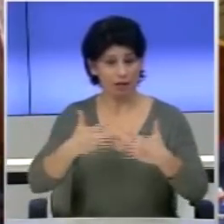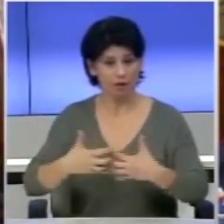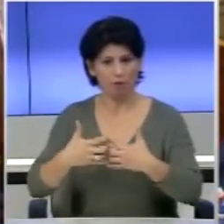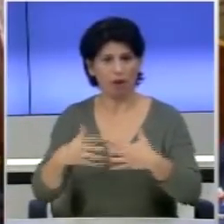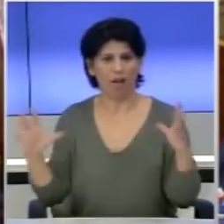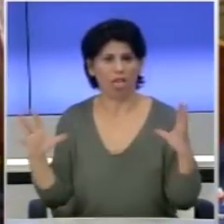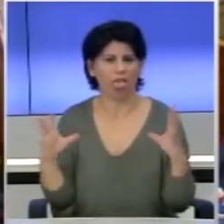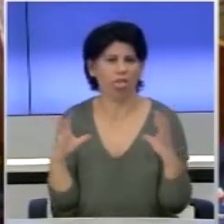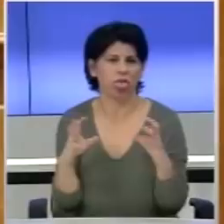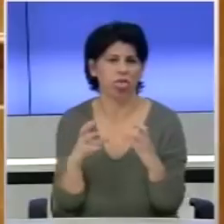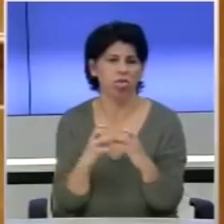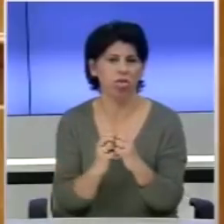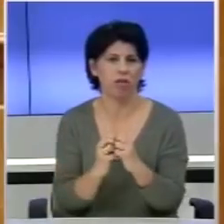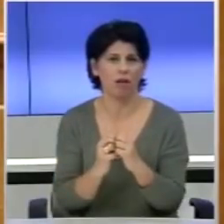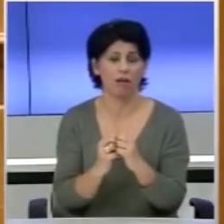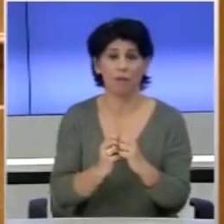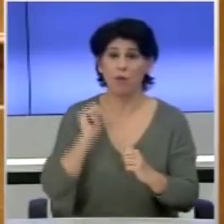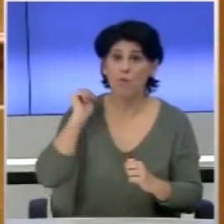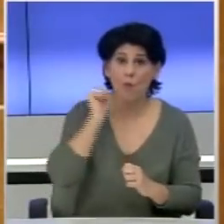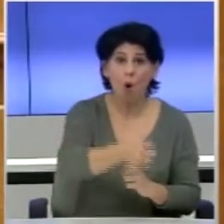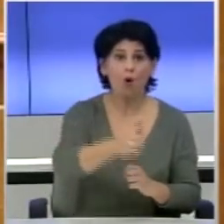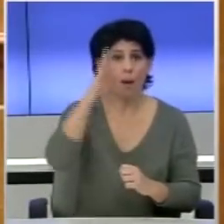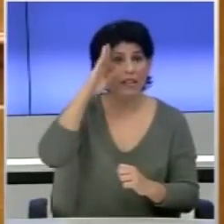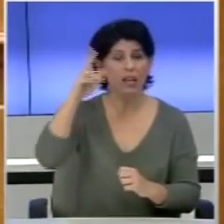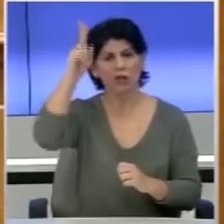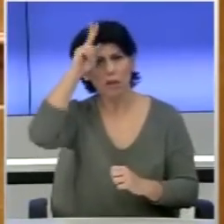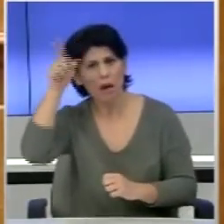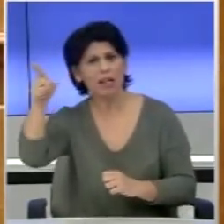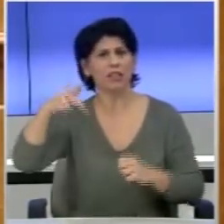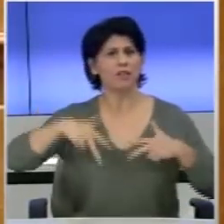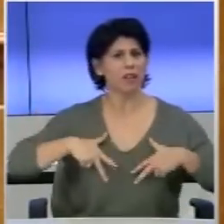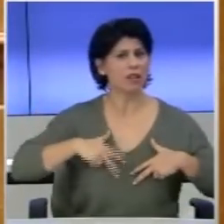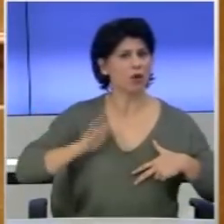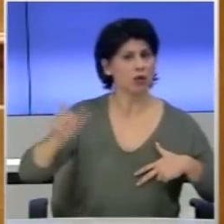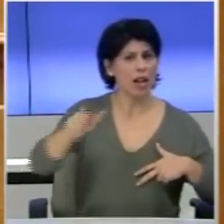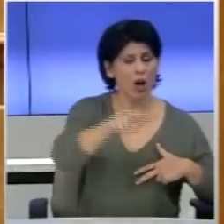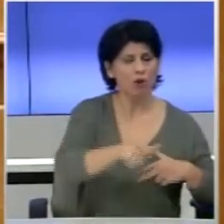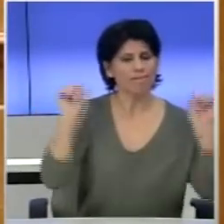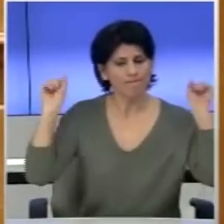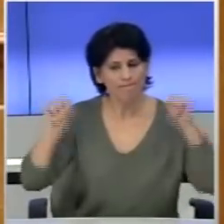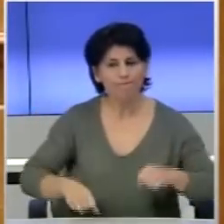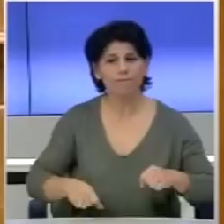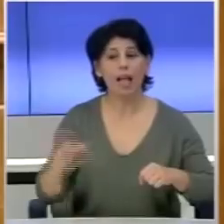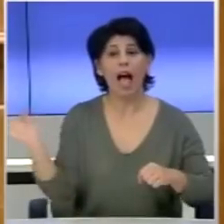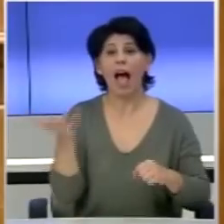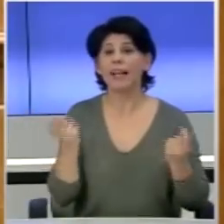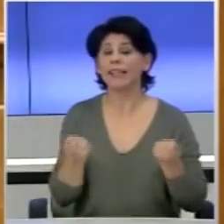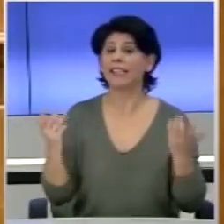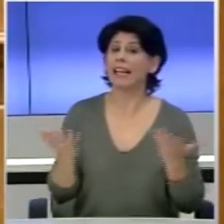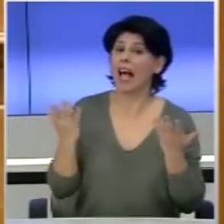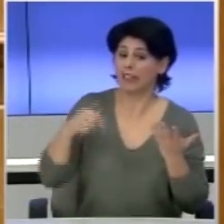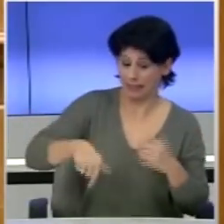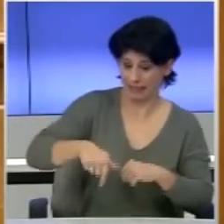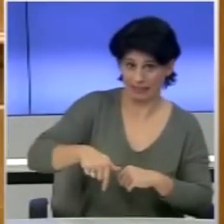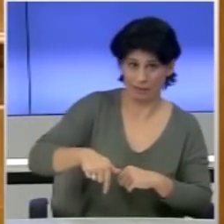Οι ίδιες οι δηλώσεις νατοϊκών, Αμερικανών, Γερμανών, κυβερνητικών στελεχών επιβεβαιώνουν ότι αν γίνει κάτι